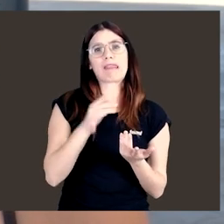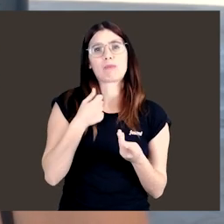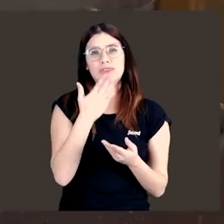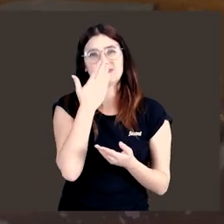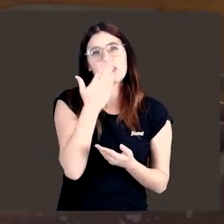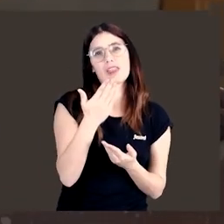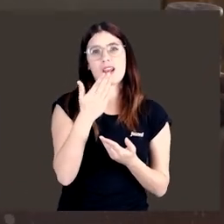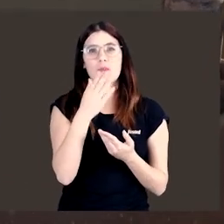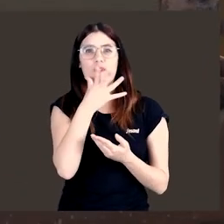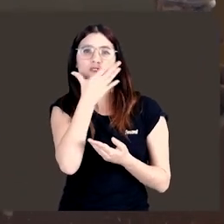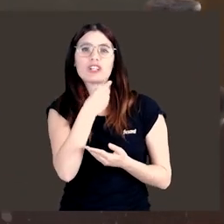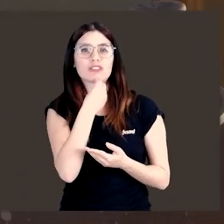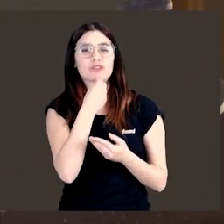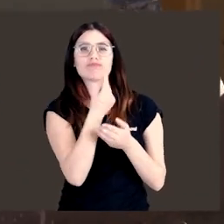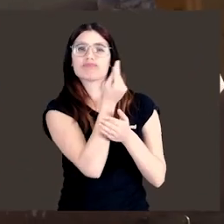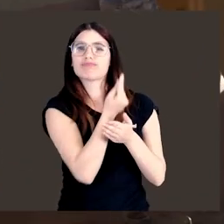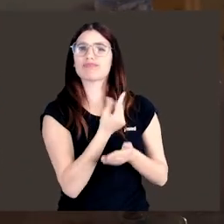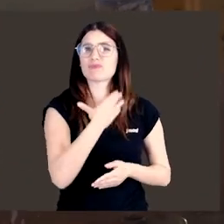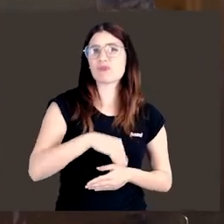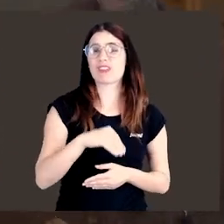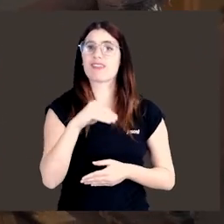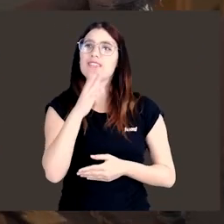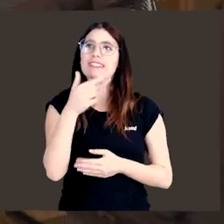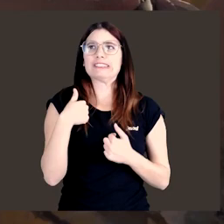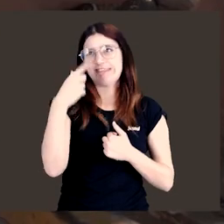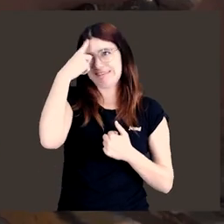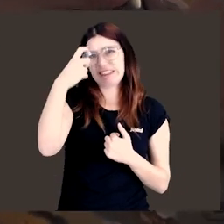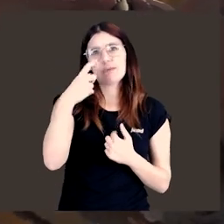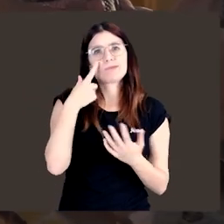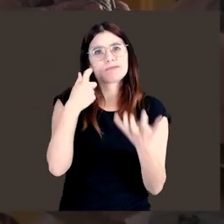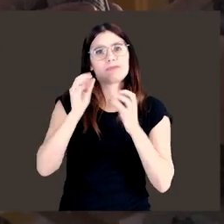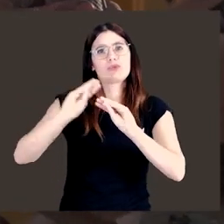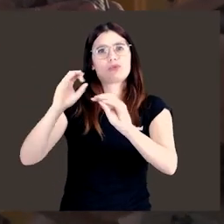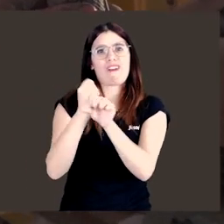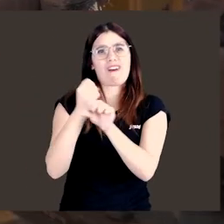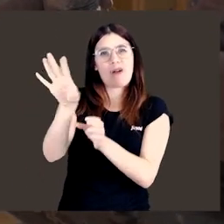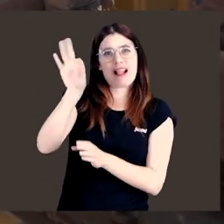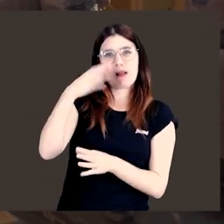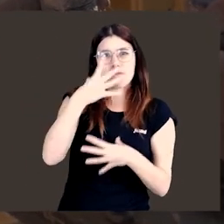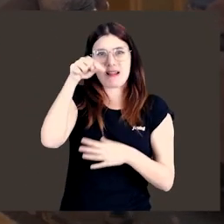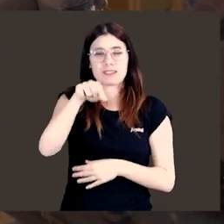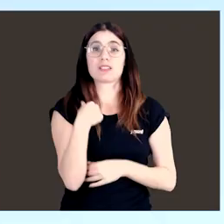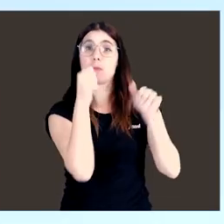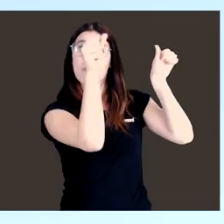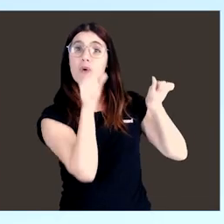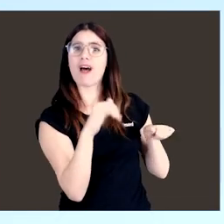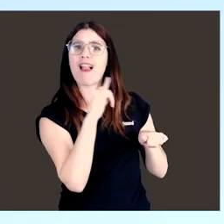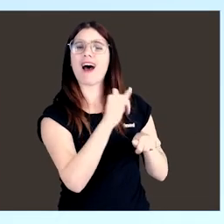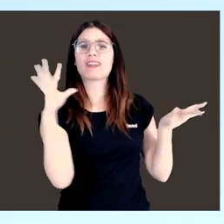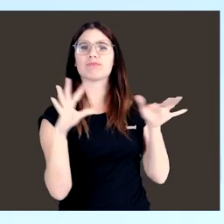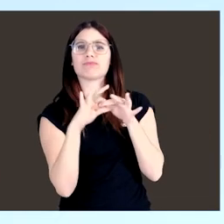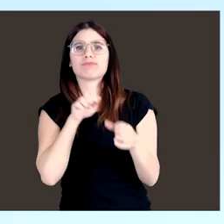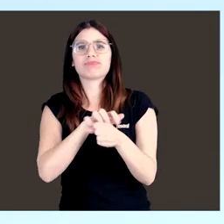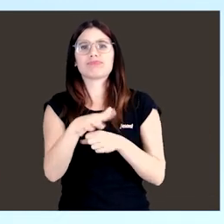I em va aparèixer una cosa molt sincera, molt bonica, i que troba que era el que més em destacava de la seva feina. El mural